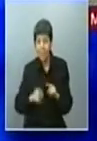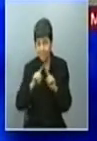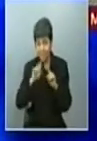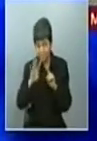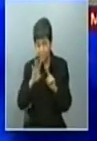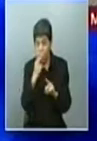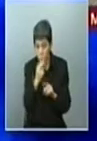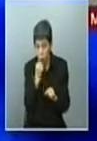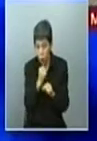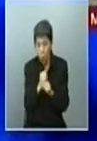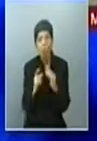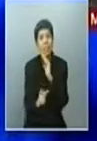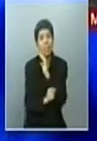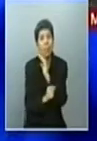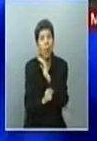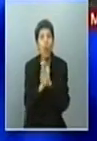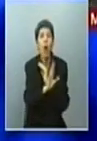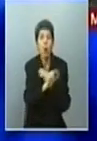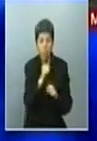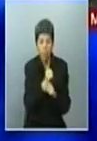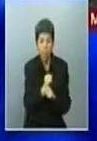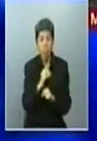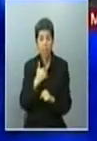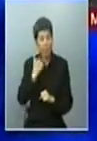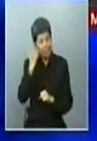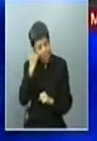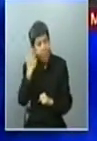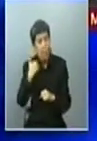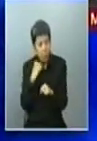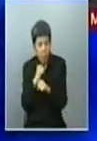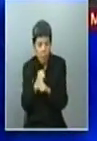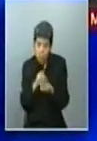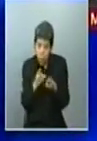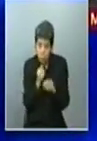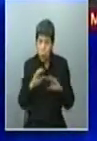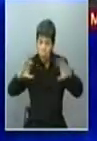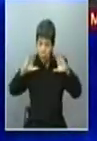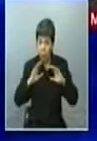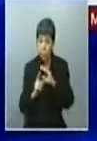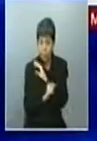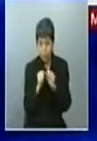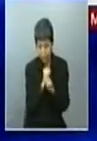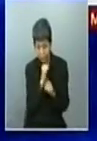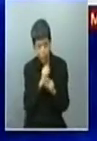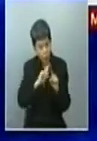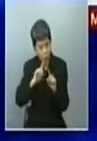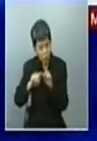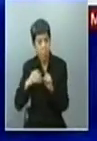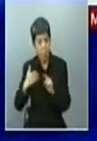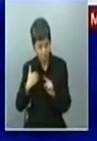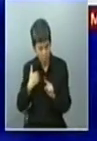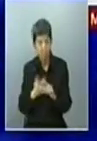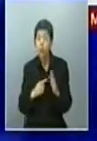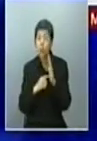อร์ในประเทศของสิงคโปร์เองนะครับทาง DBS คาดว่าจะมีมาตรการของรัฐบาลเนี่ยออกมาในหลายๆด้านนะครับอย่